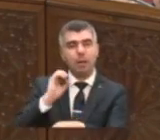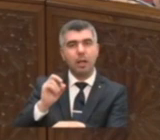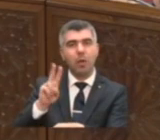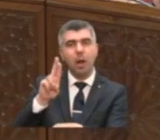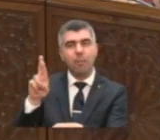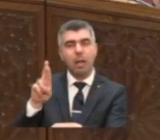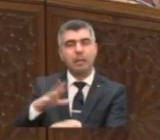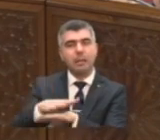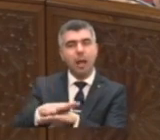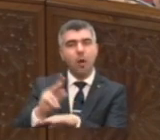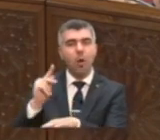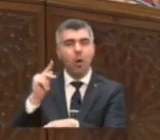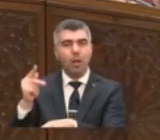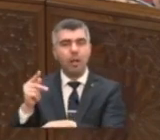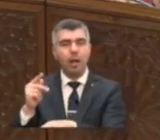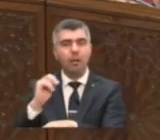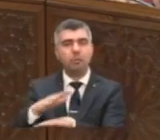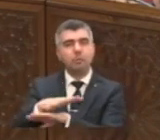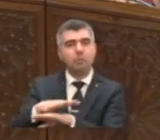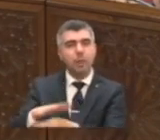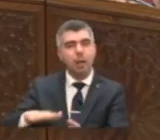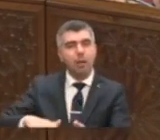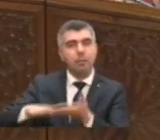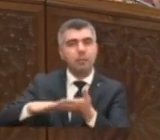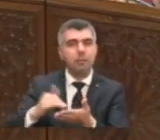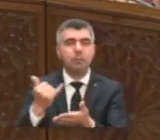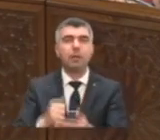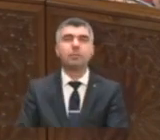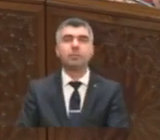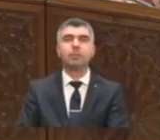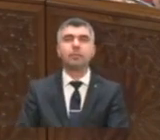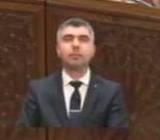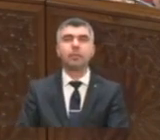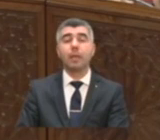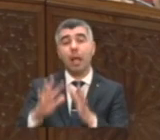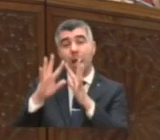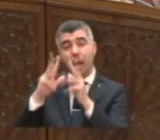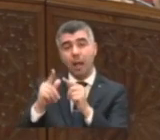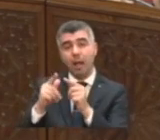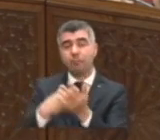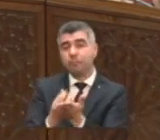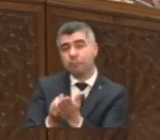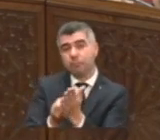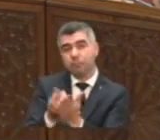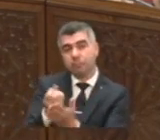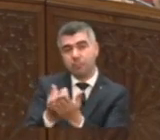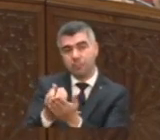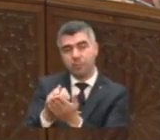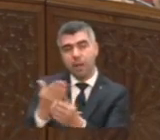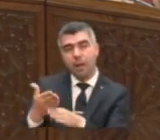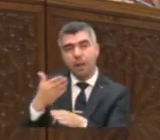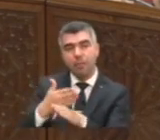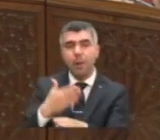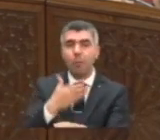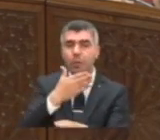لولا وجودها معنا ما كانش يمكن هذا النجاح يكون في هذا المستوى. بعض الارقام باش قبل ما نتكلموا على